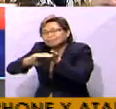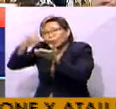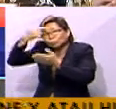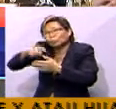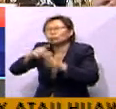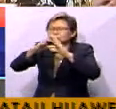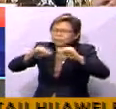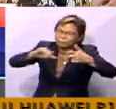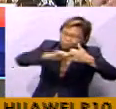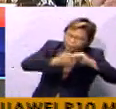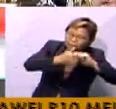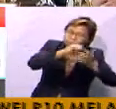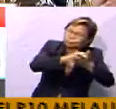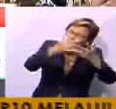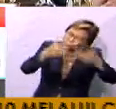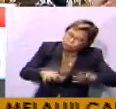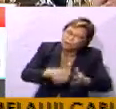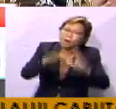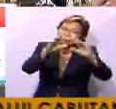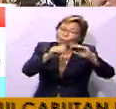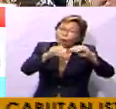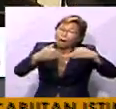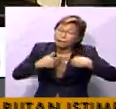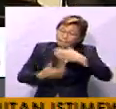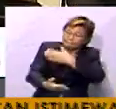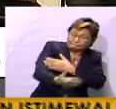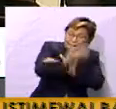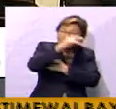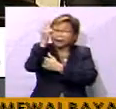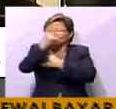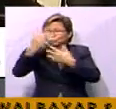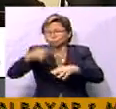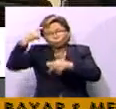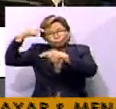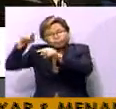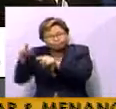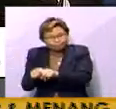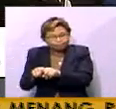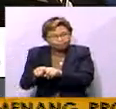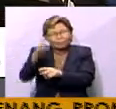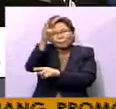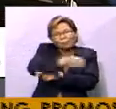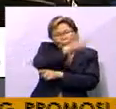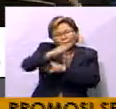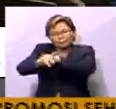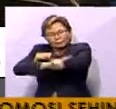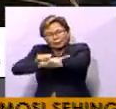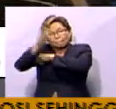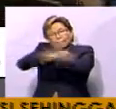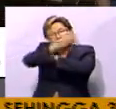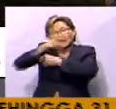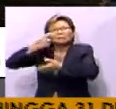bagi menyelesaikan perkara itu. Pada mesyuarat yang diadakan pagi tadi, kerajaan telah bersetuju membatalkan penalti dan